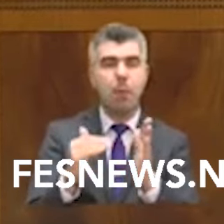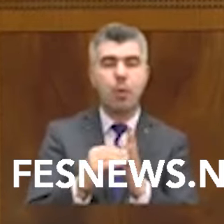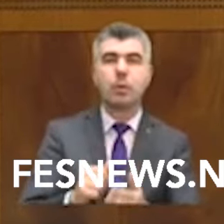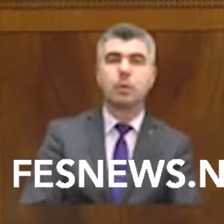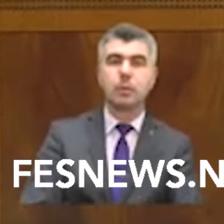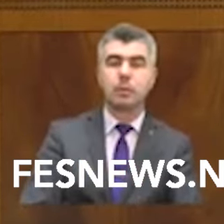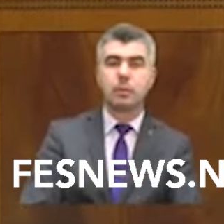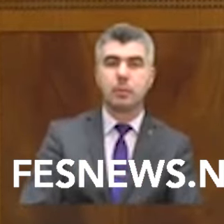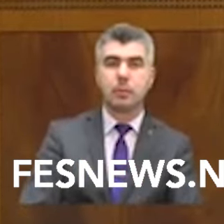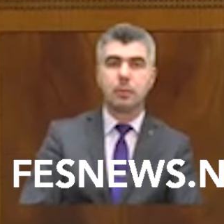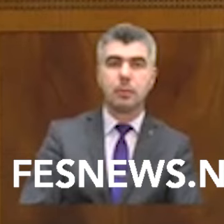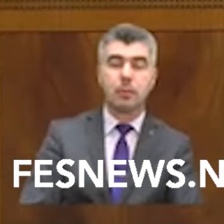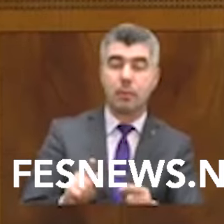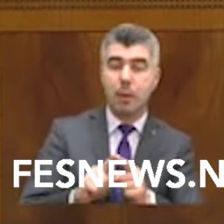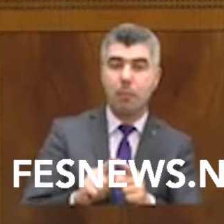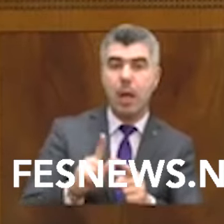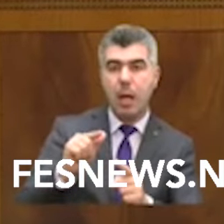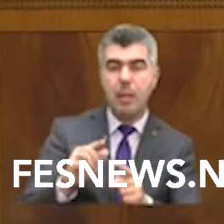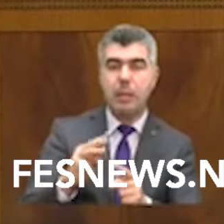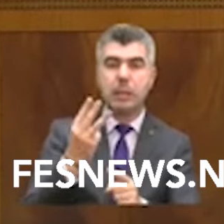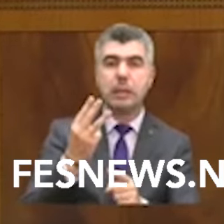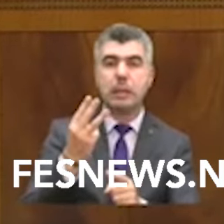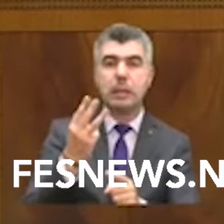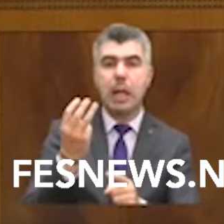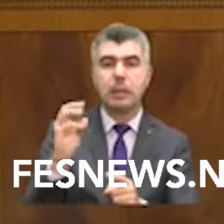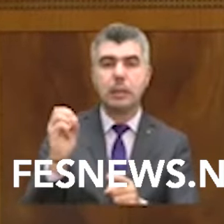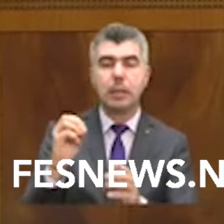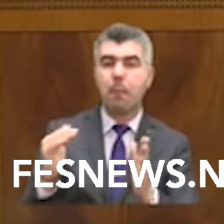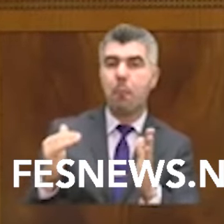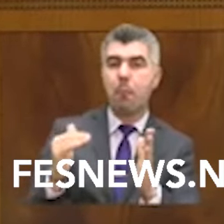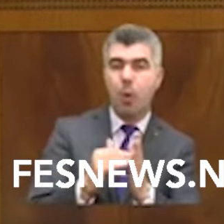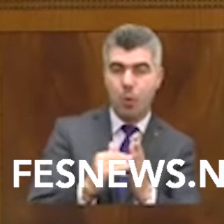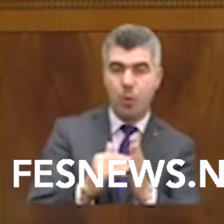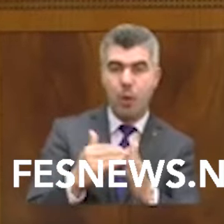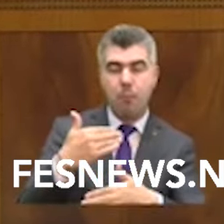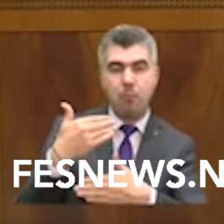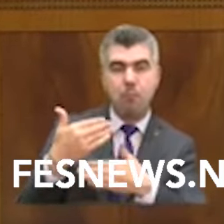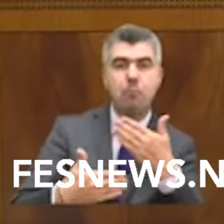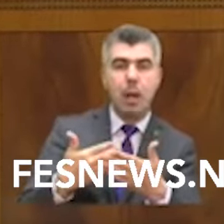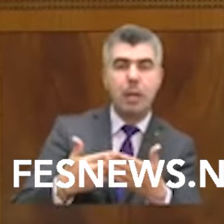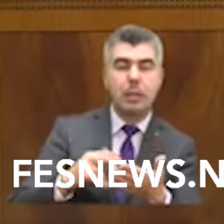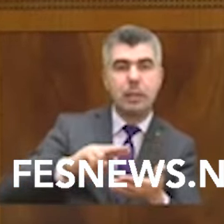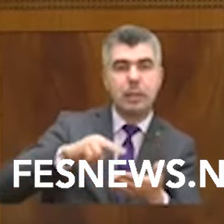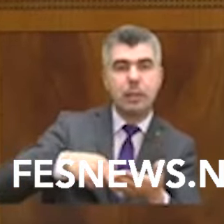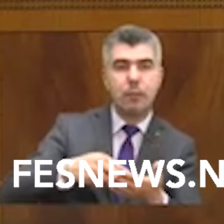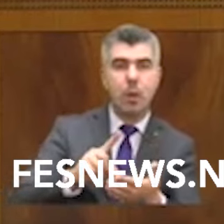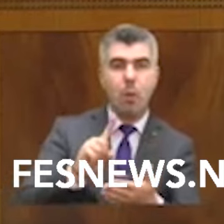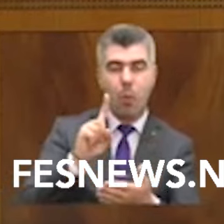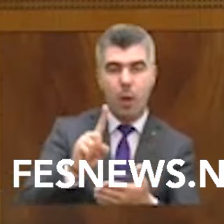بالنسبة للوحدات اللي القيمة ديالهم 300 ألف درهم يعني اللي جاوا من بعد